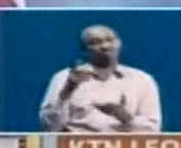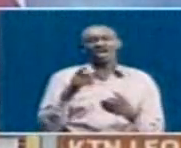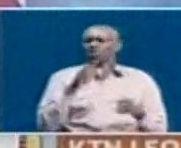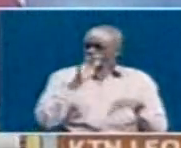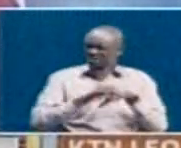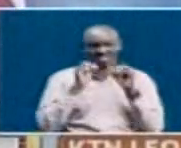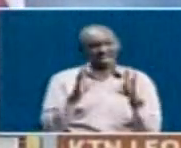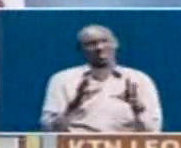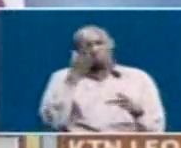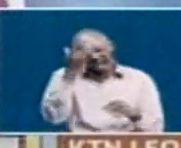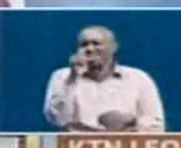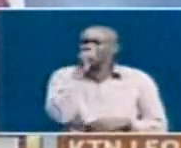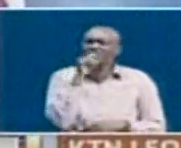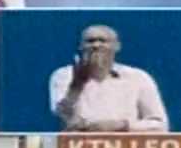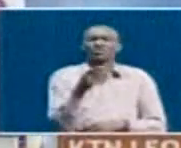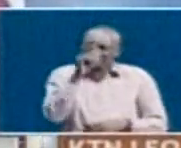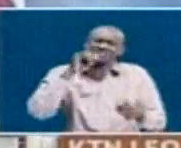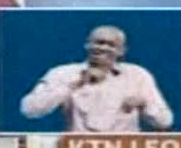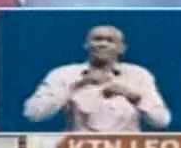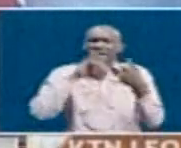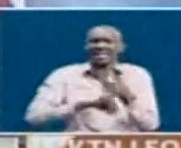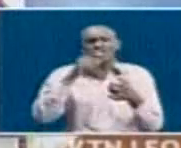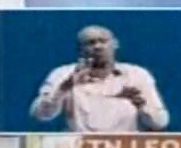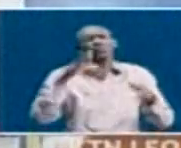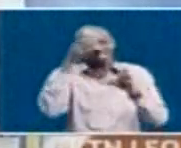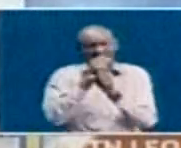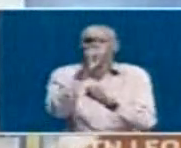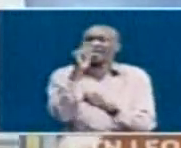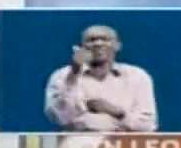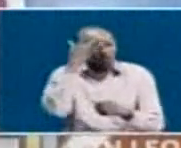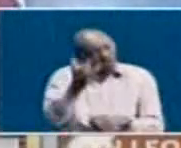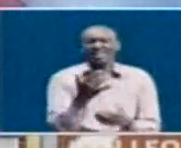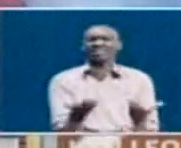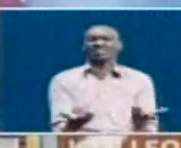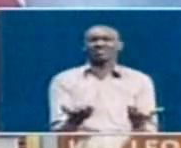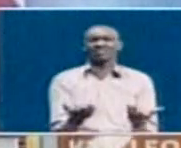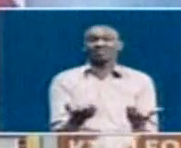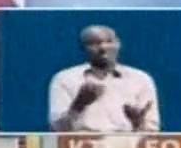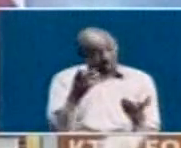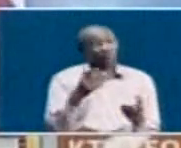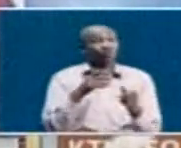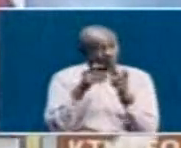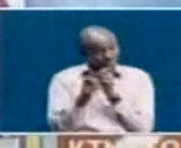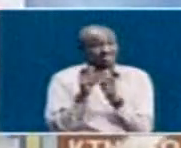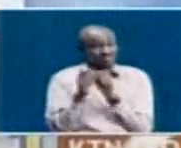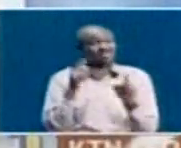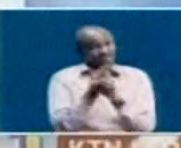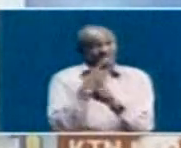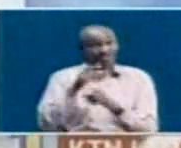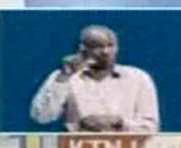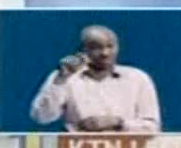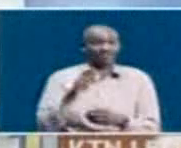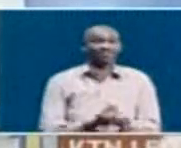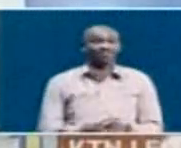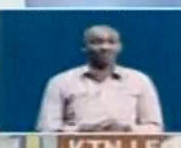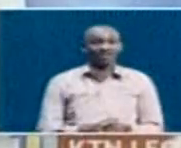sawa. Mbona iwe siri na mkioana mliaminiana? Ni baadhi tu ya jumbe ambazo nazipokea kupitia mtandao wa